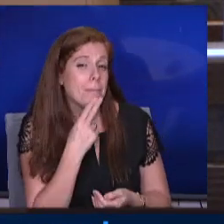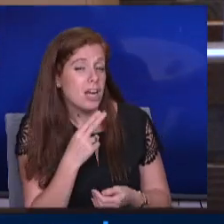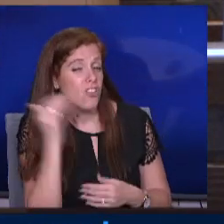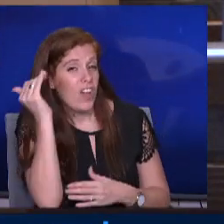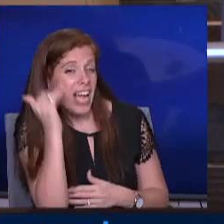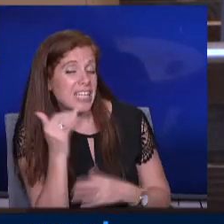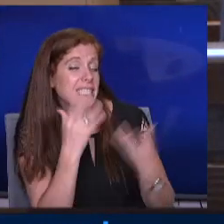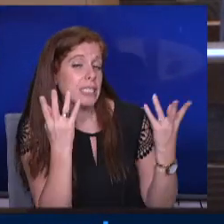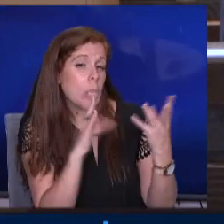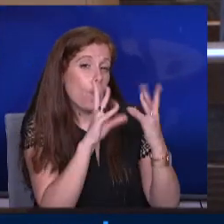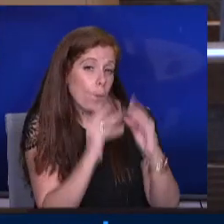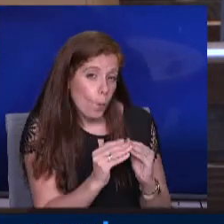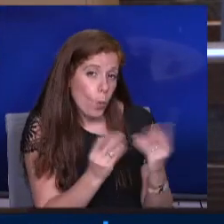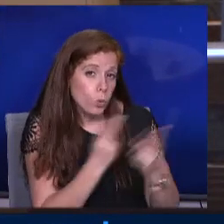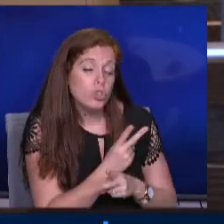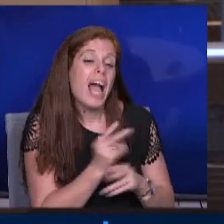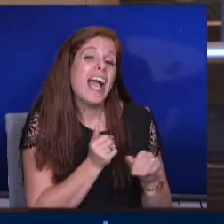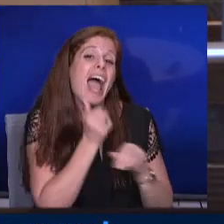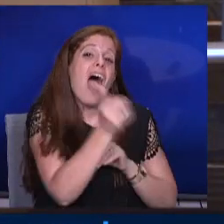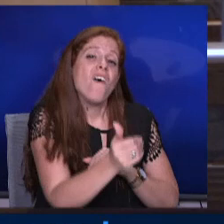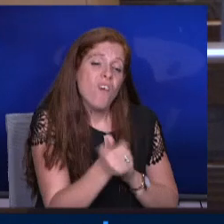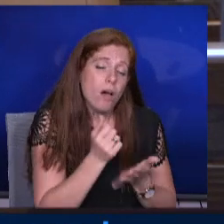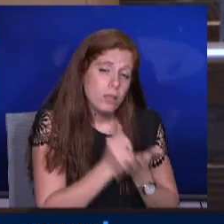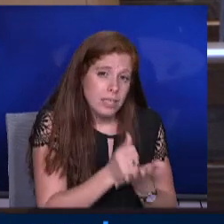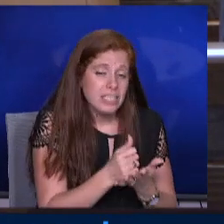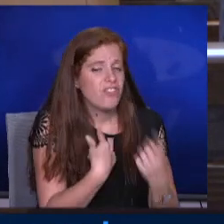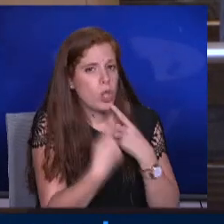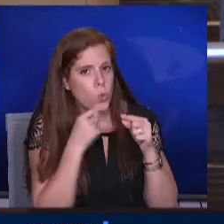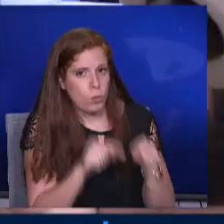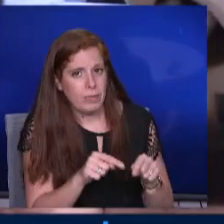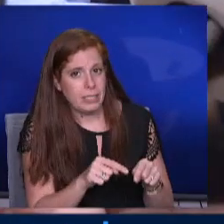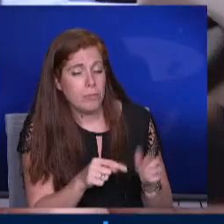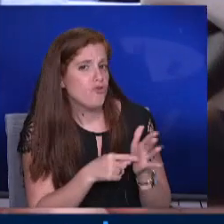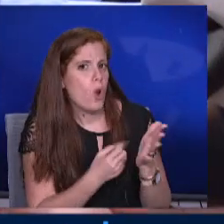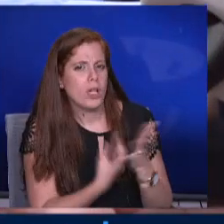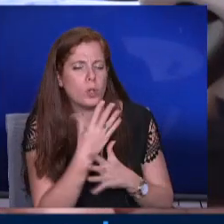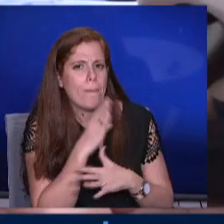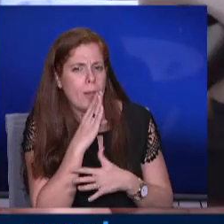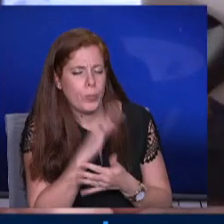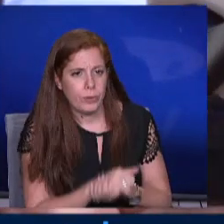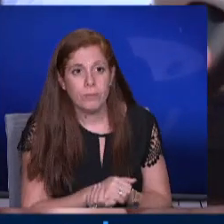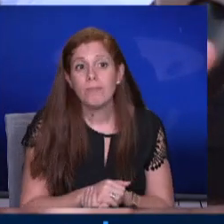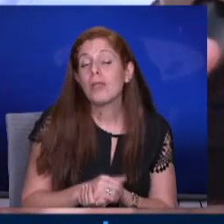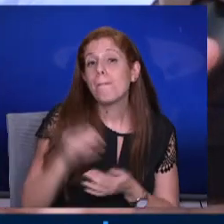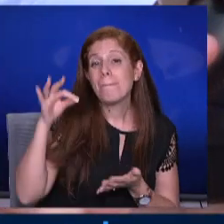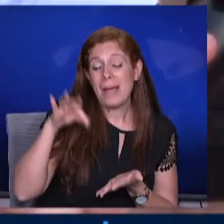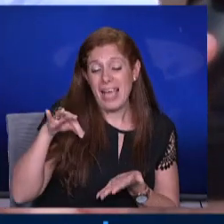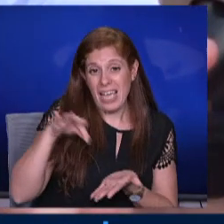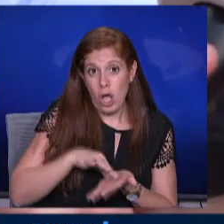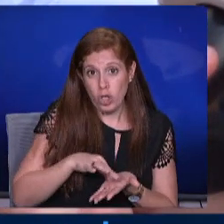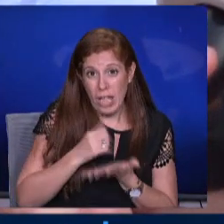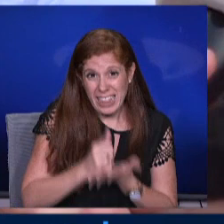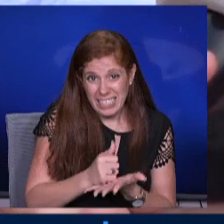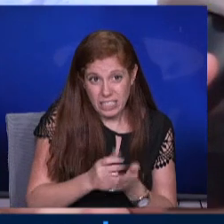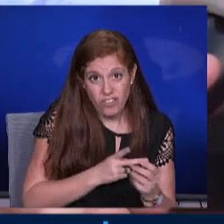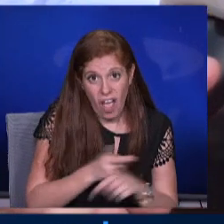אחרי העברת התקציב כדי שלא ליצור טלטלות מיותרות בינתיים. מרגע שהתקציב יעבור השבוע, זה